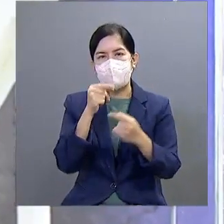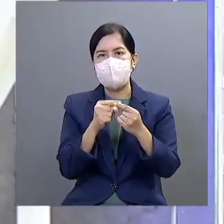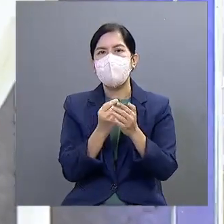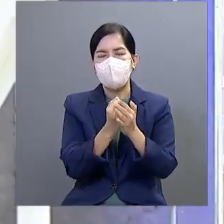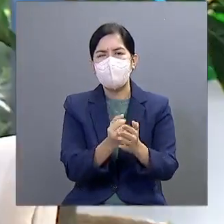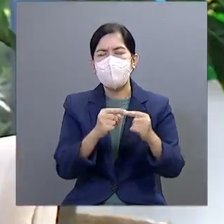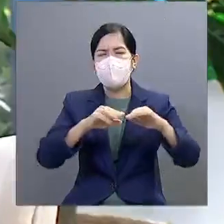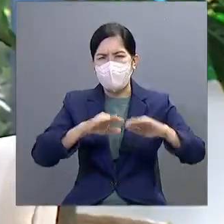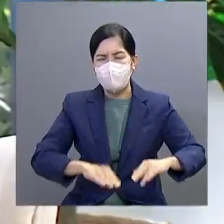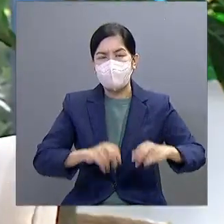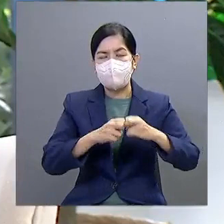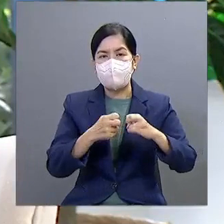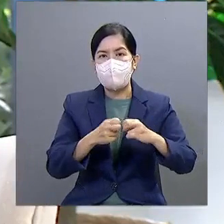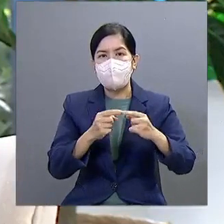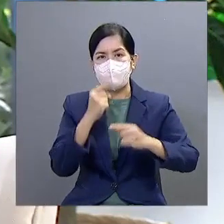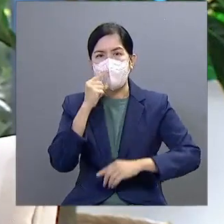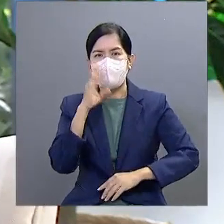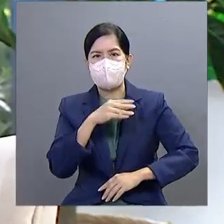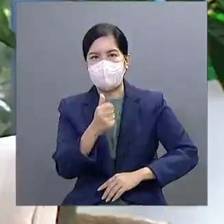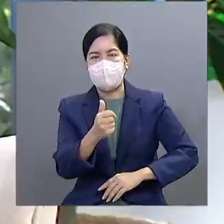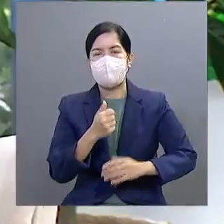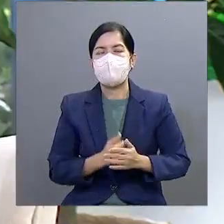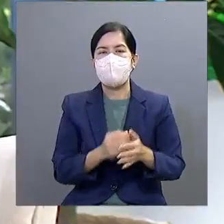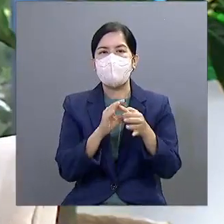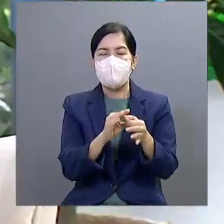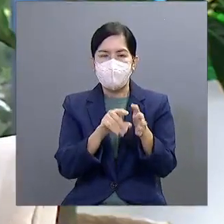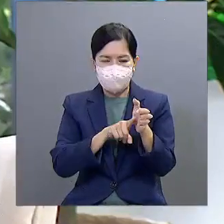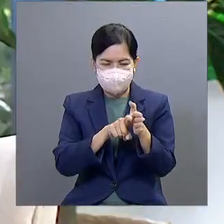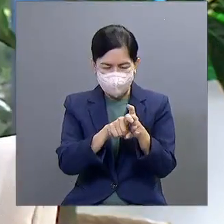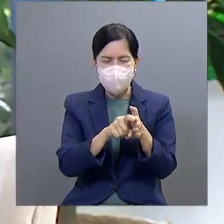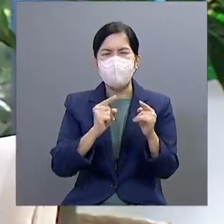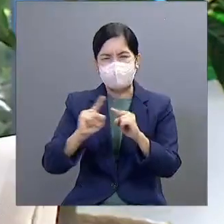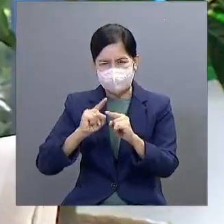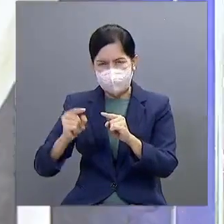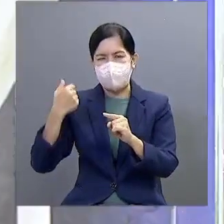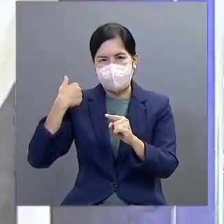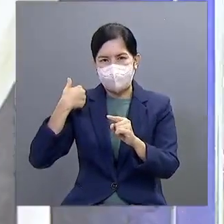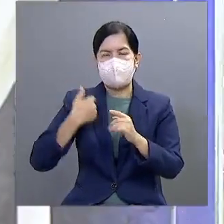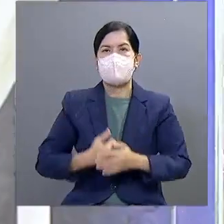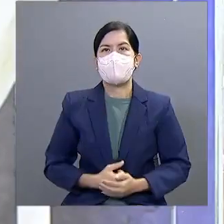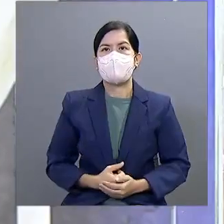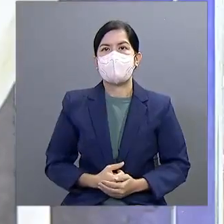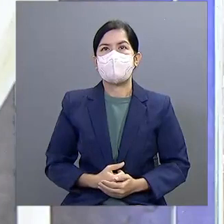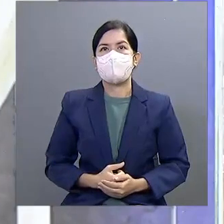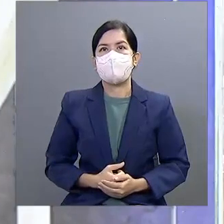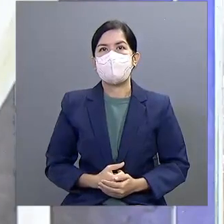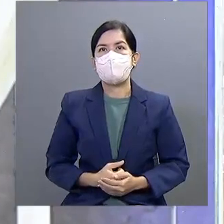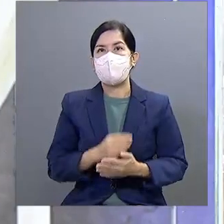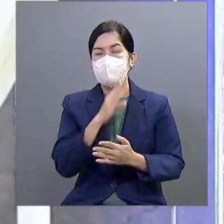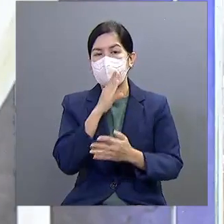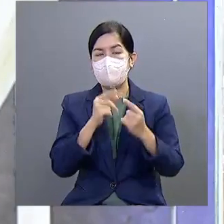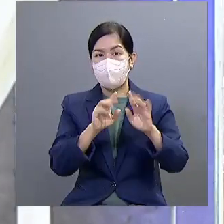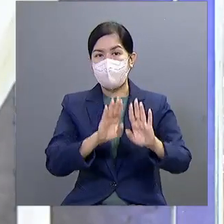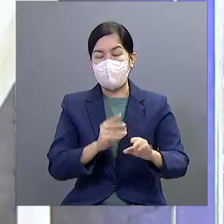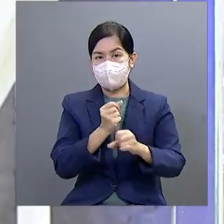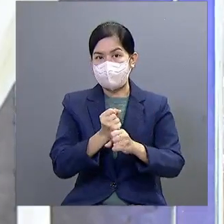นอกจากบ้านมีกลิ่นแล้วเนี่ยมันในเรื่องของแบคทีเรียต่างๆด้วยนะคะก็จะช่วยได ้ไปช่วยเลยทำเลยหรือว่าถ้าเกิดสมมุติว่าจะทำแบบเป็นจริงเป็นจังก็เป็น